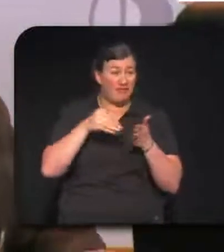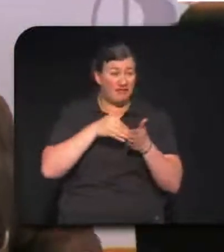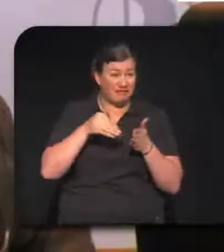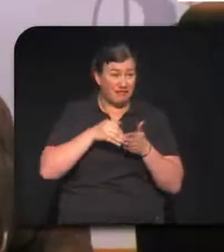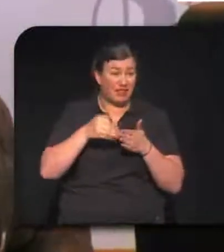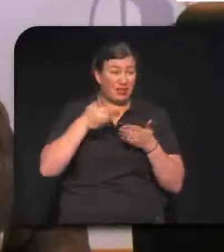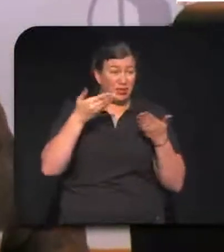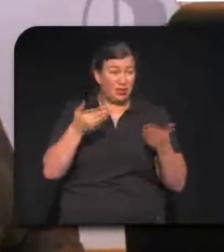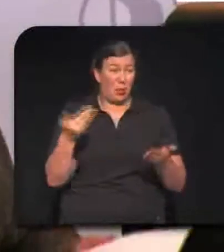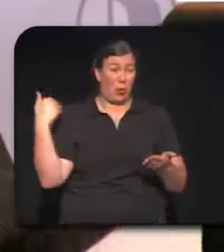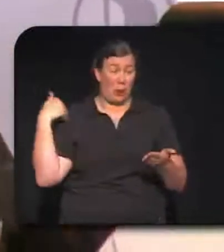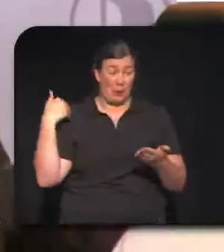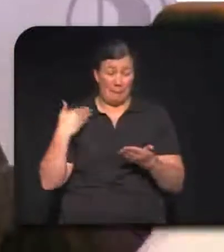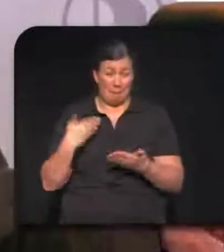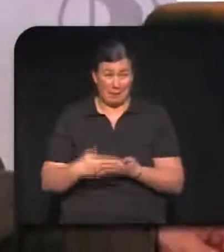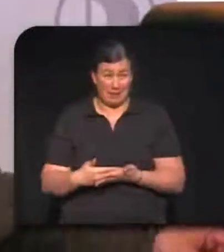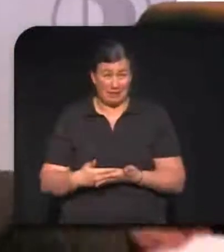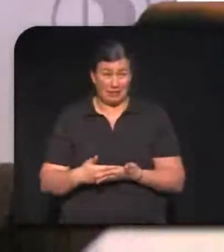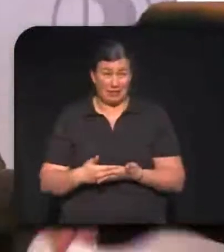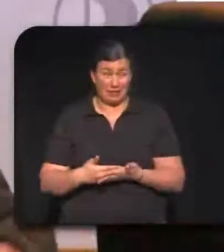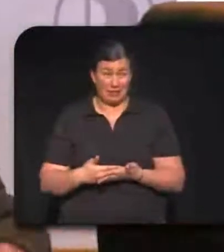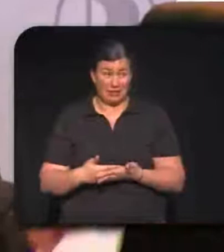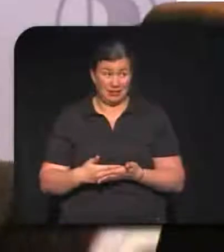fortfahren wie in